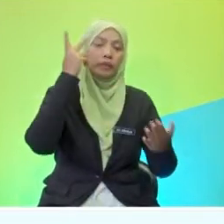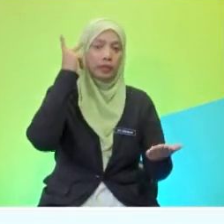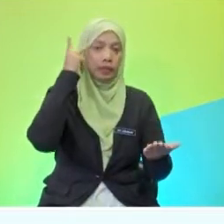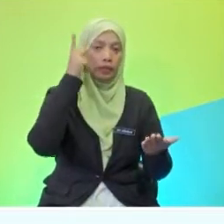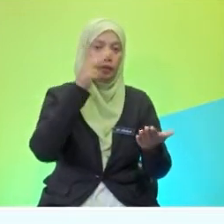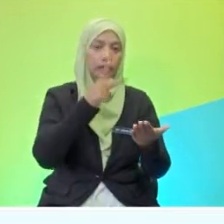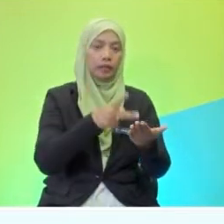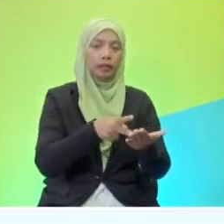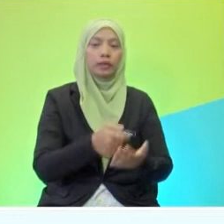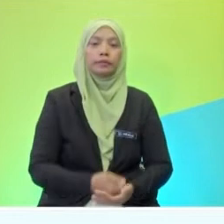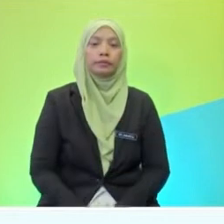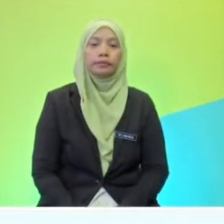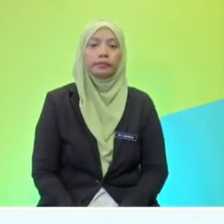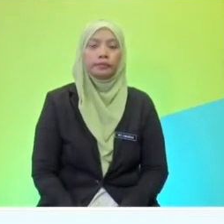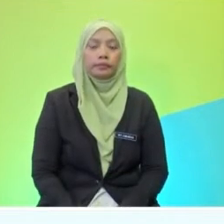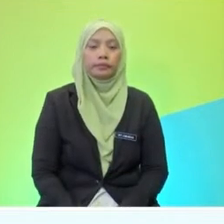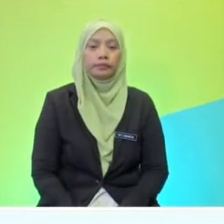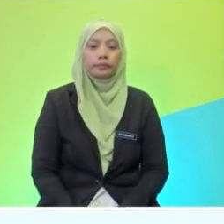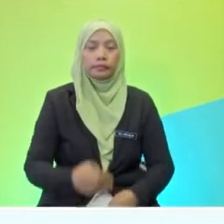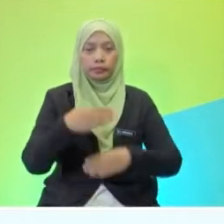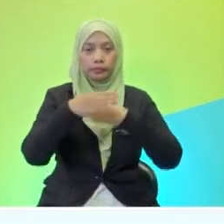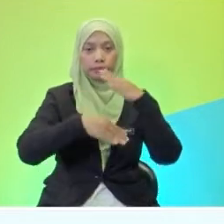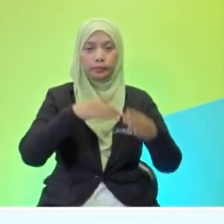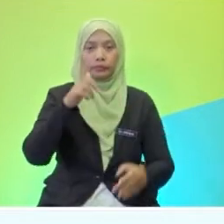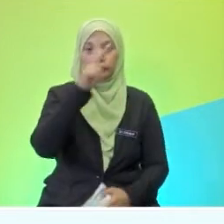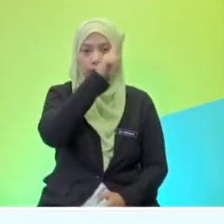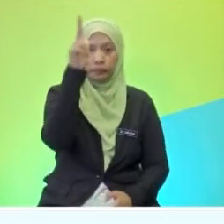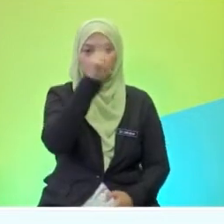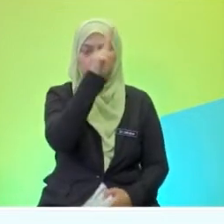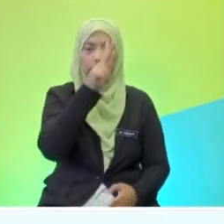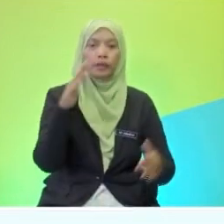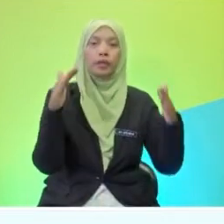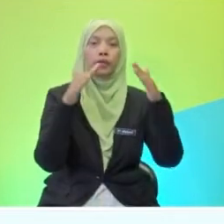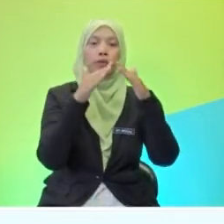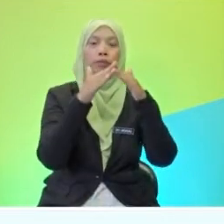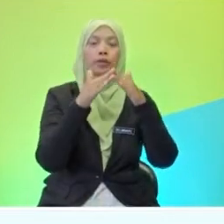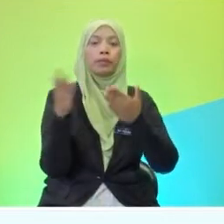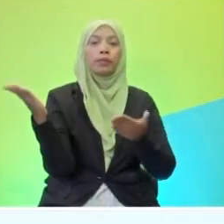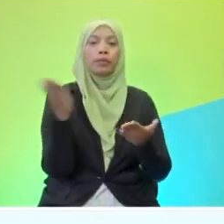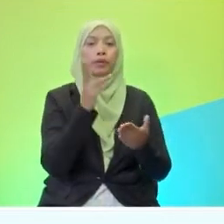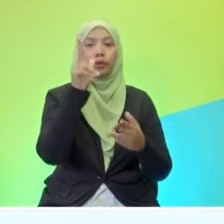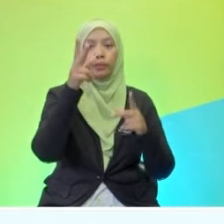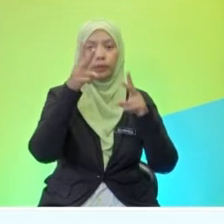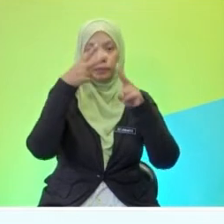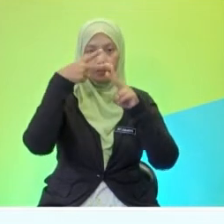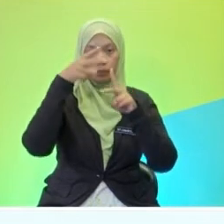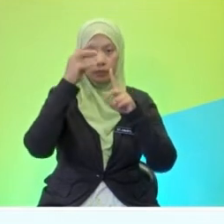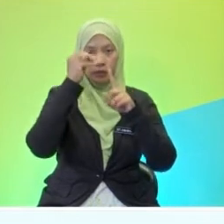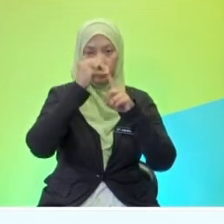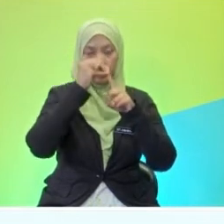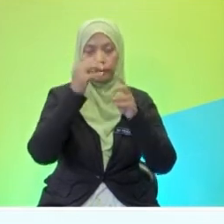di kawasan berikut Oke bangunan kerajaan kawasan perumahan itu membawa kepada dua markah